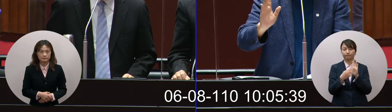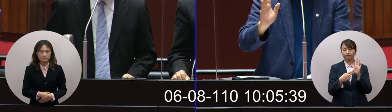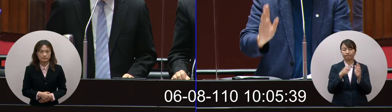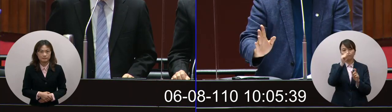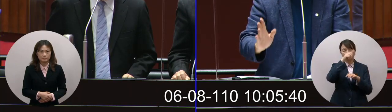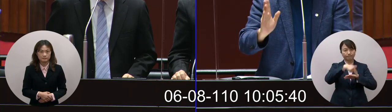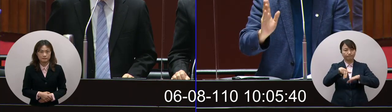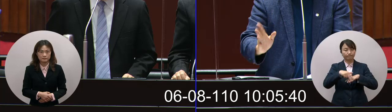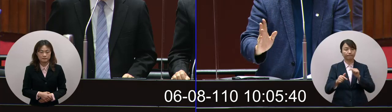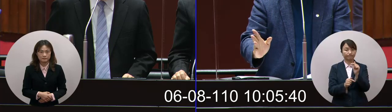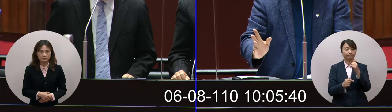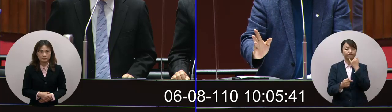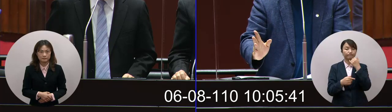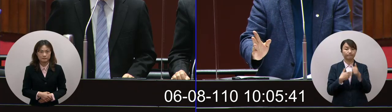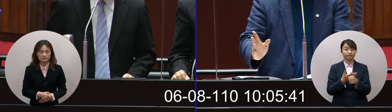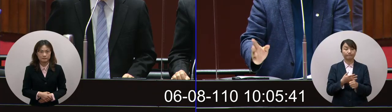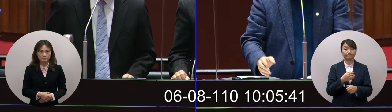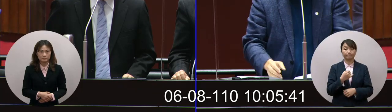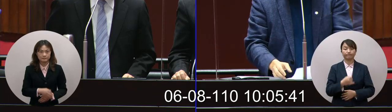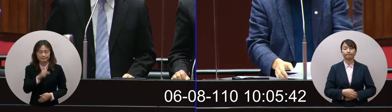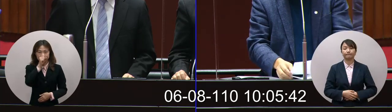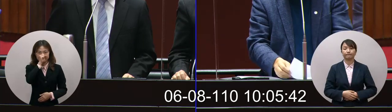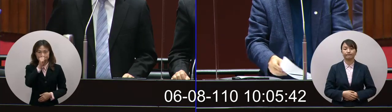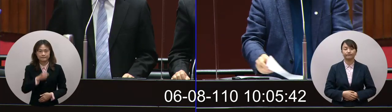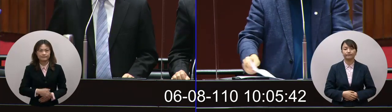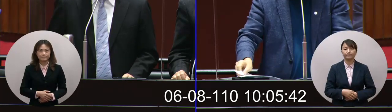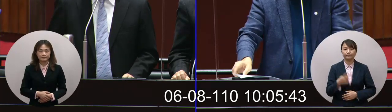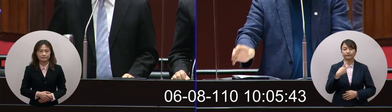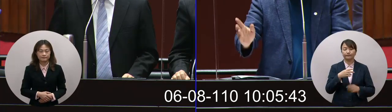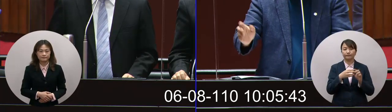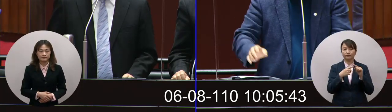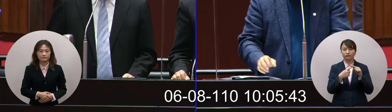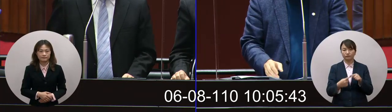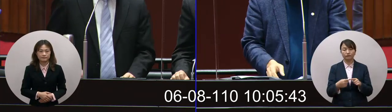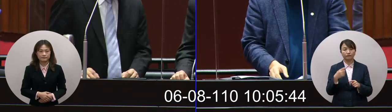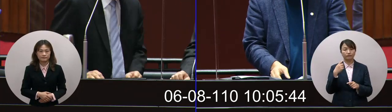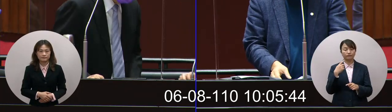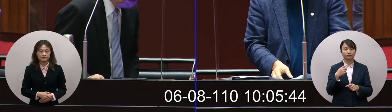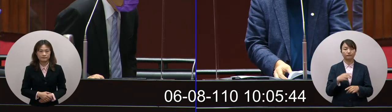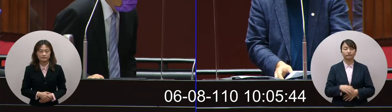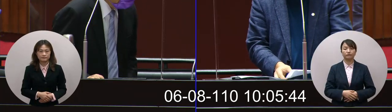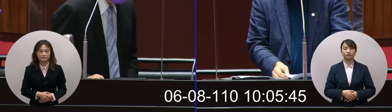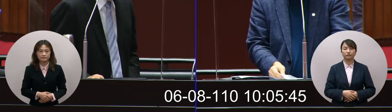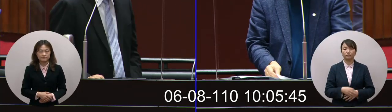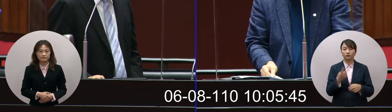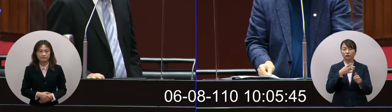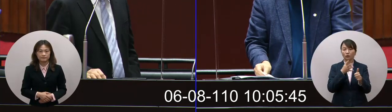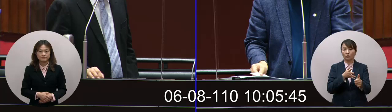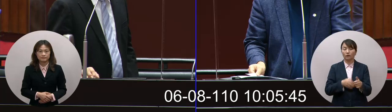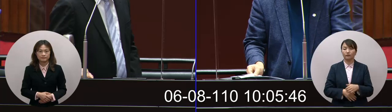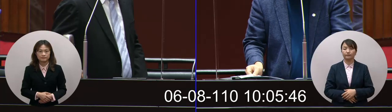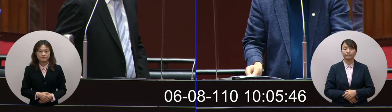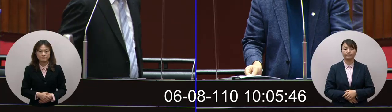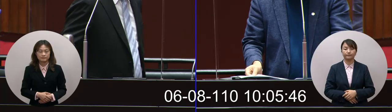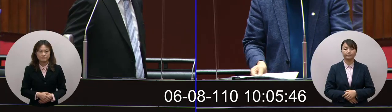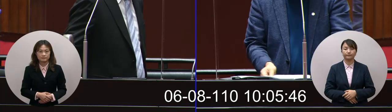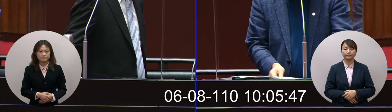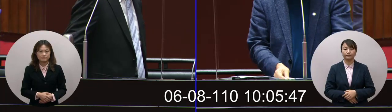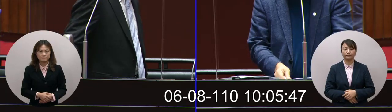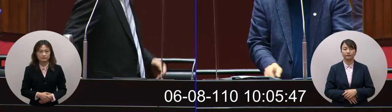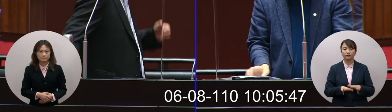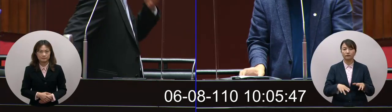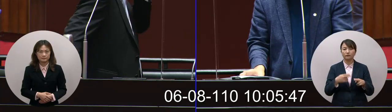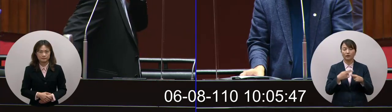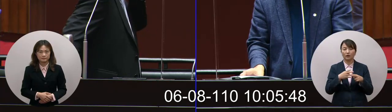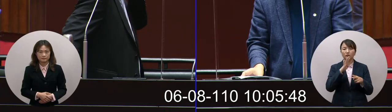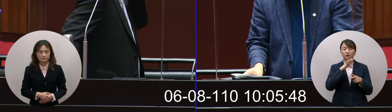更好的一个规划了哈，一定会塞了哈。 嗯， 我要继续来部长请回了，我继续要来请教院长了，就是说，我相信这